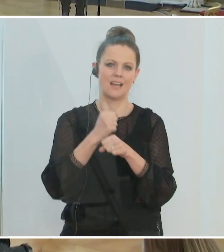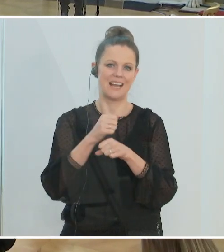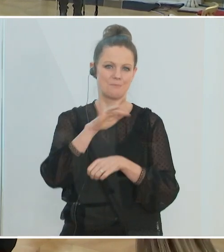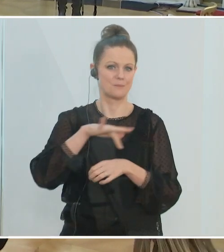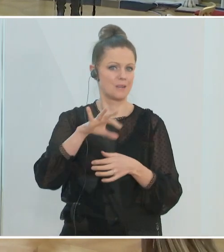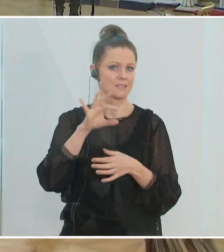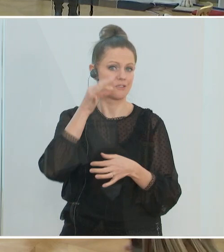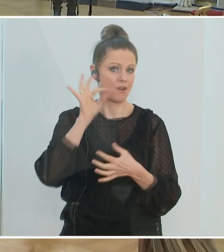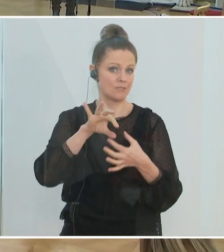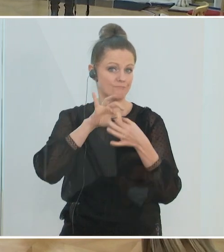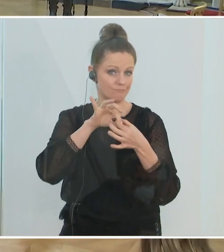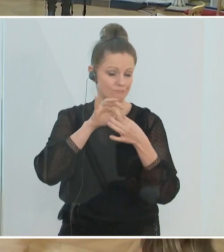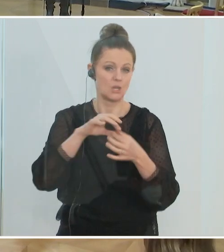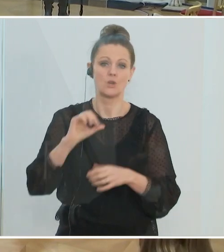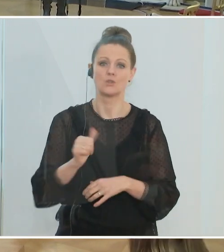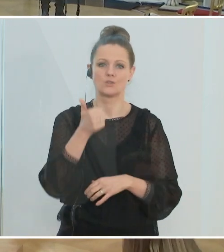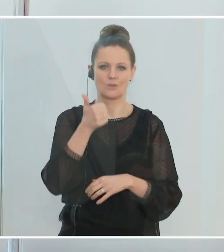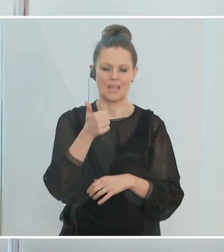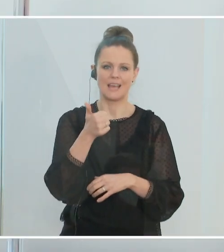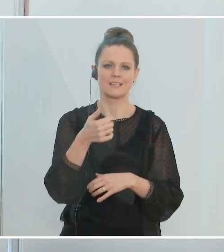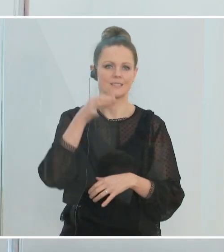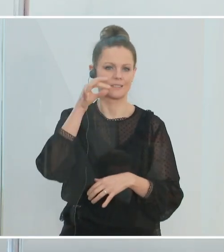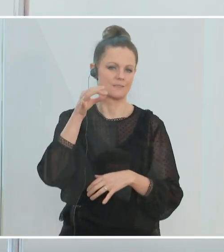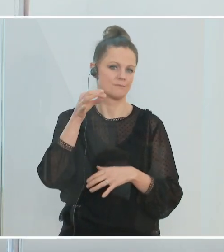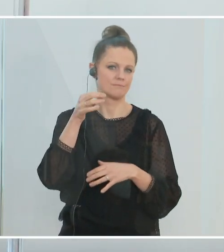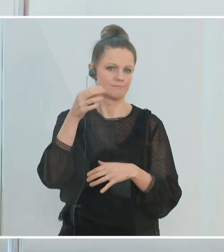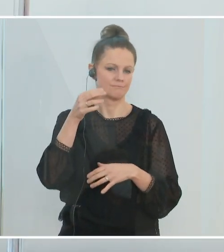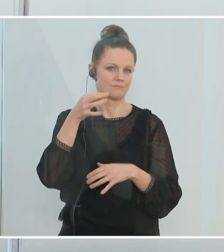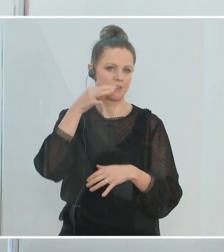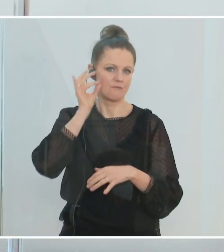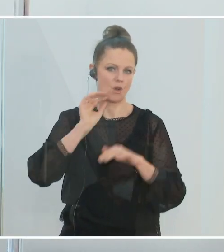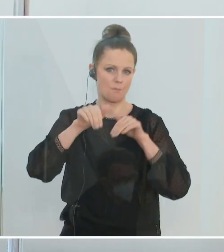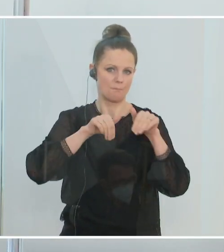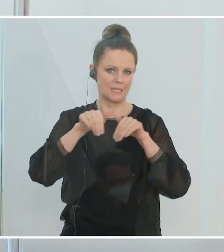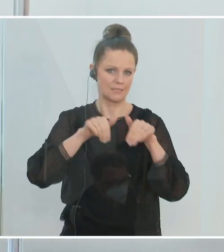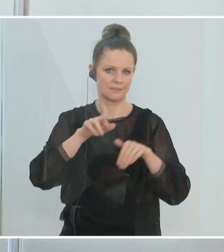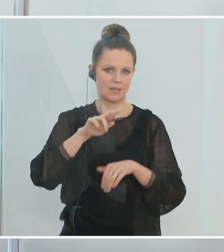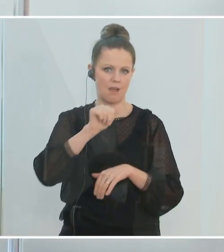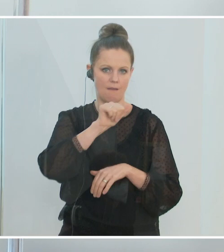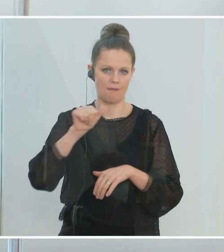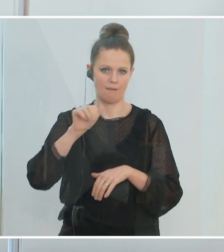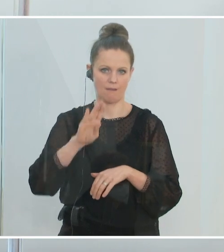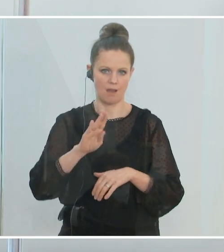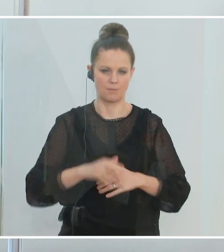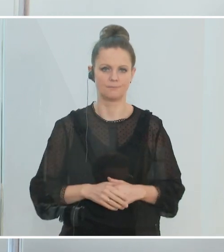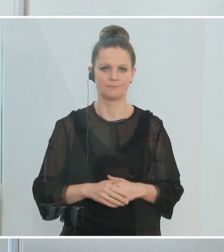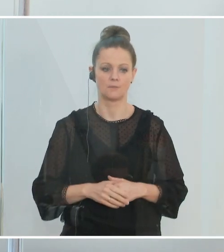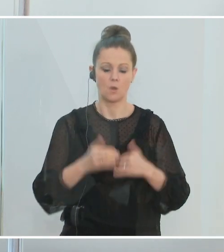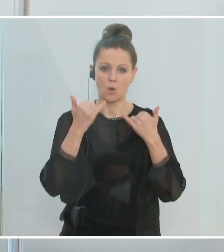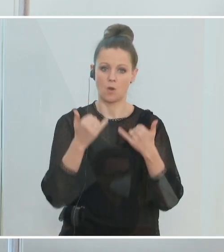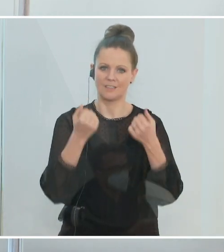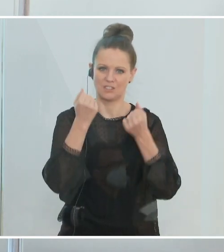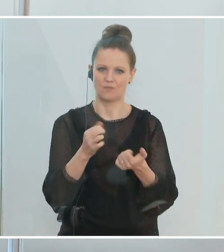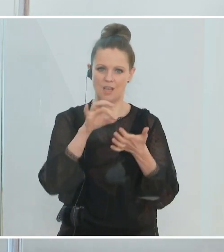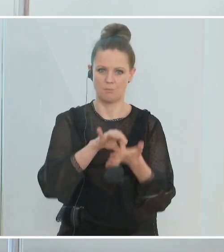Martin Kocher. Frau Ministerin, bitte um Ihre Worte. Ja, sehr geehrte Damen und Herren, vielen Dank fürs Kommen zur Pressekonferenz, wo wir den Schwerpunkt setzen möchten